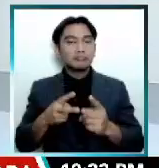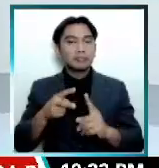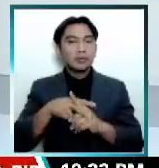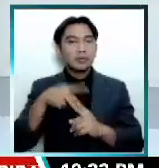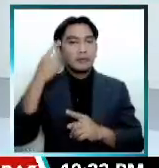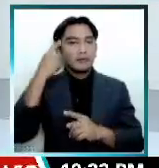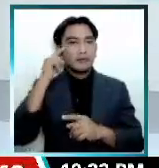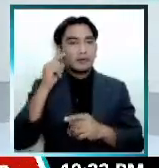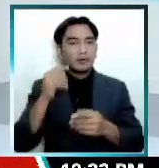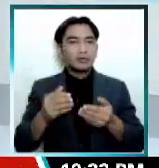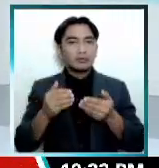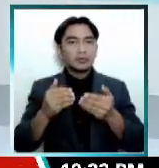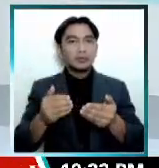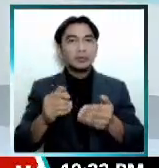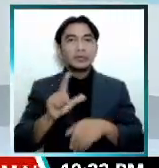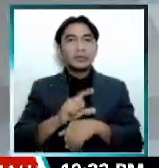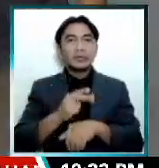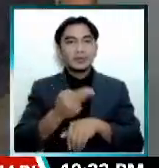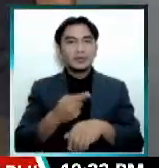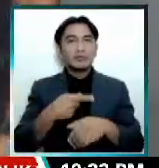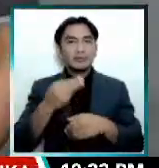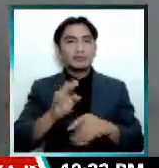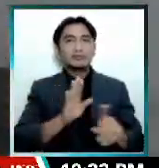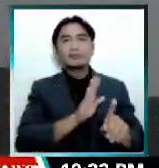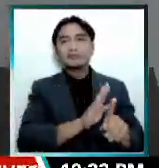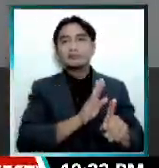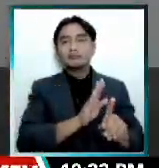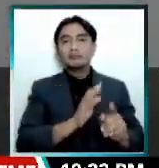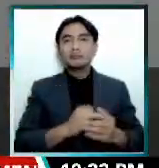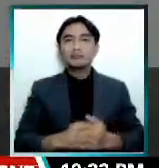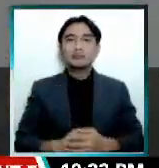Livelihood Program ng Kagawaran.